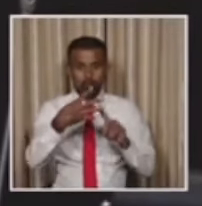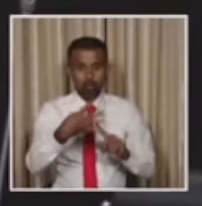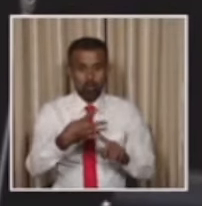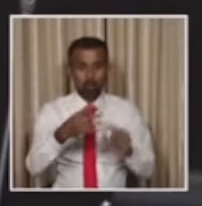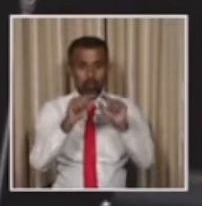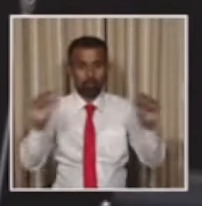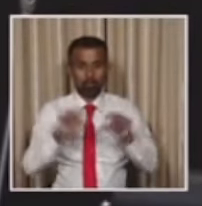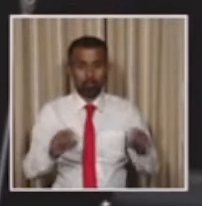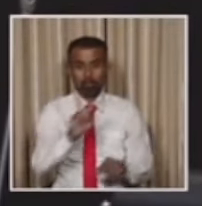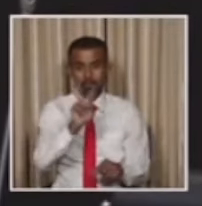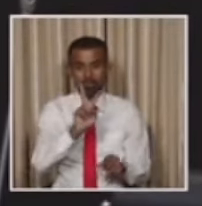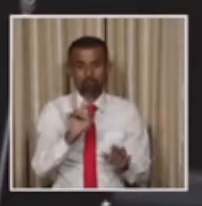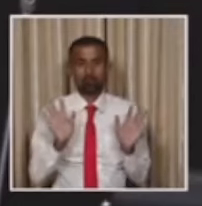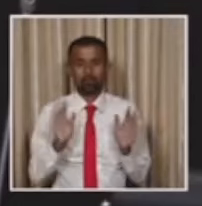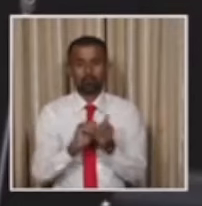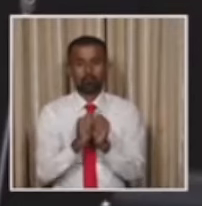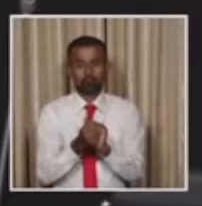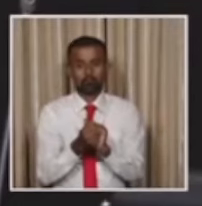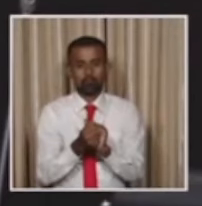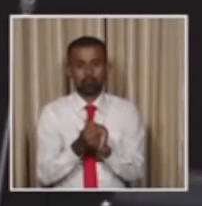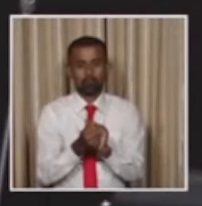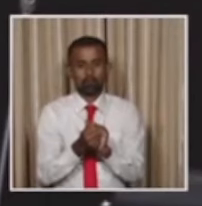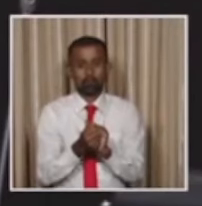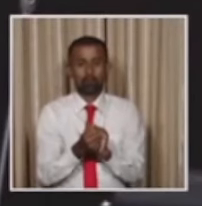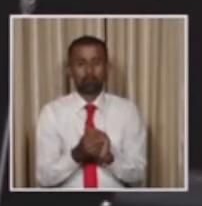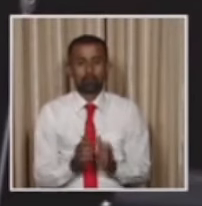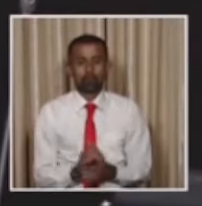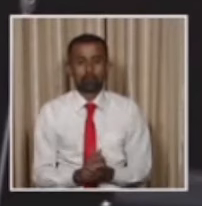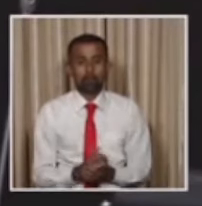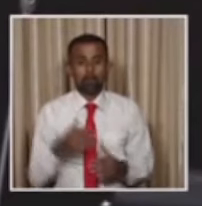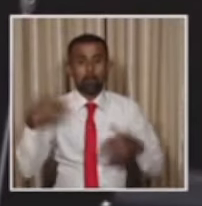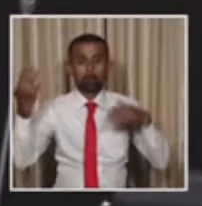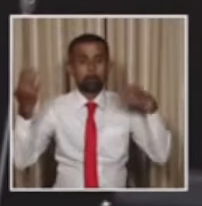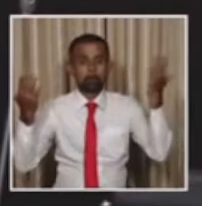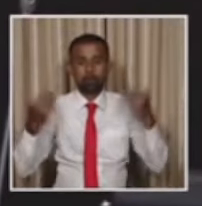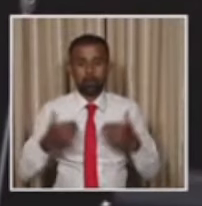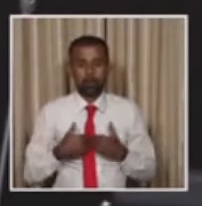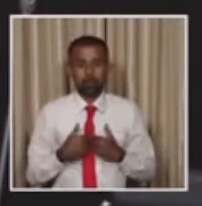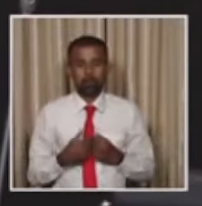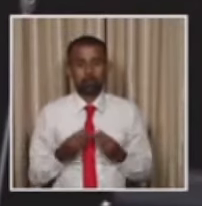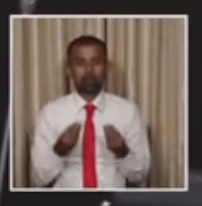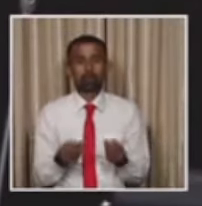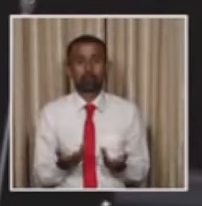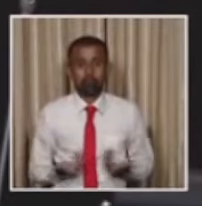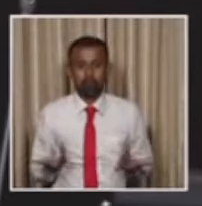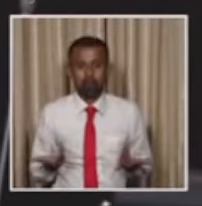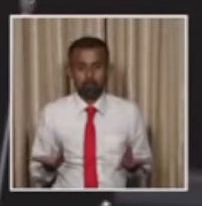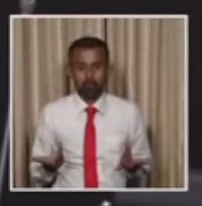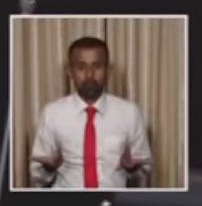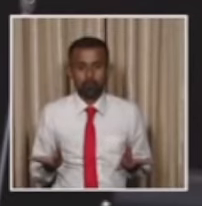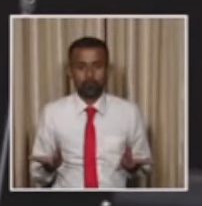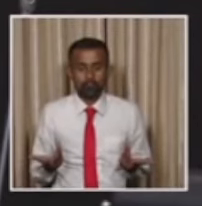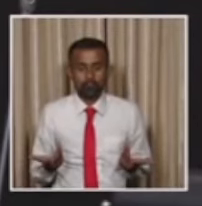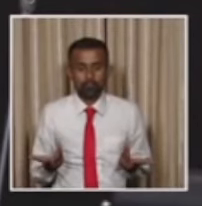දෙක සම්බන්ධව විතරක් සංශෝධනයක්. ඉතින් මේ ඒකෙන් පිටදේවල් අපිට ගේන්න හැකියාවක් නැහැ මේ ගරු.